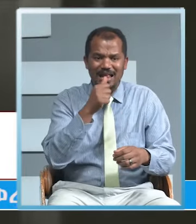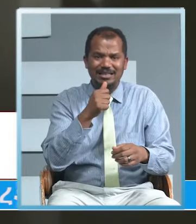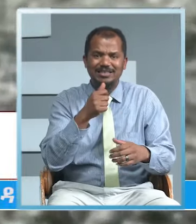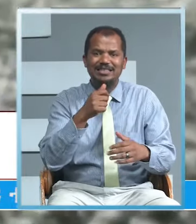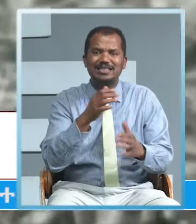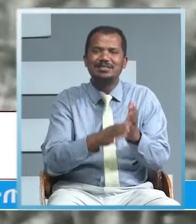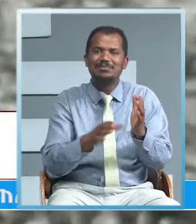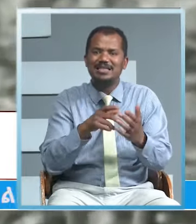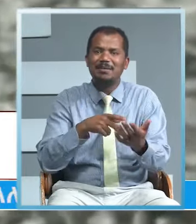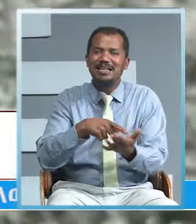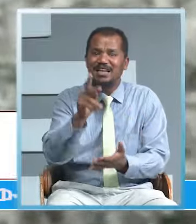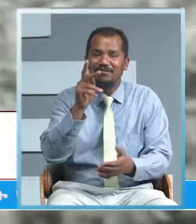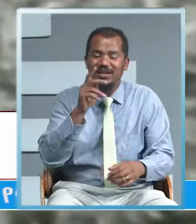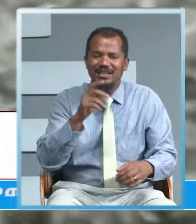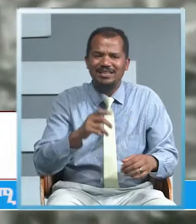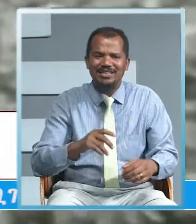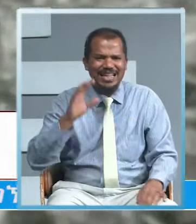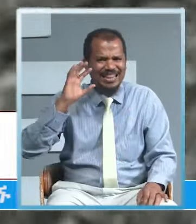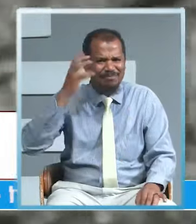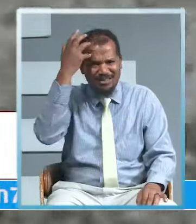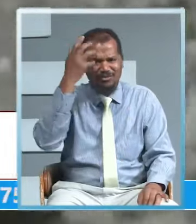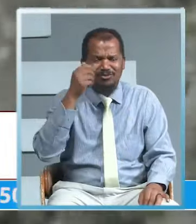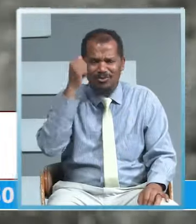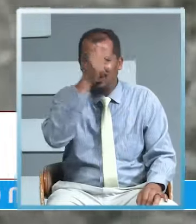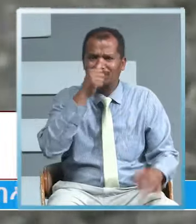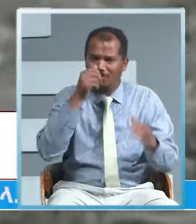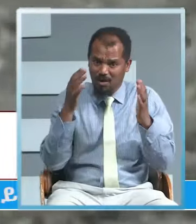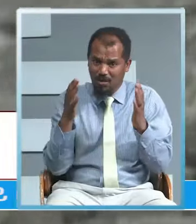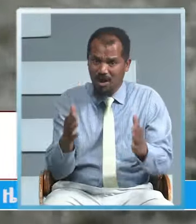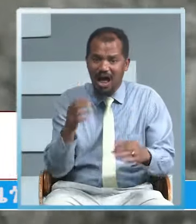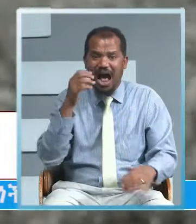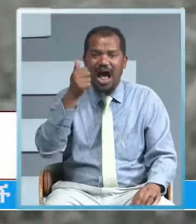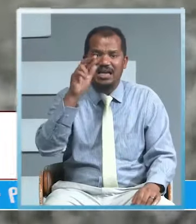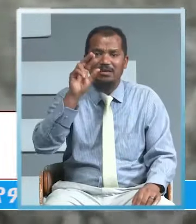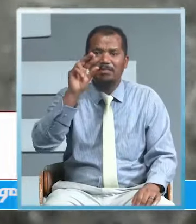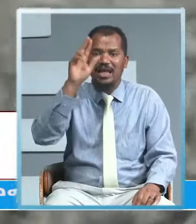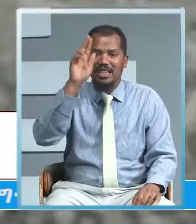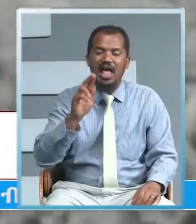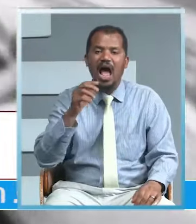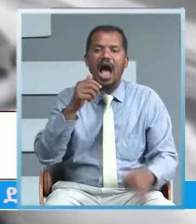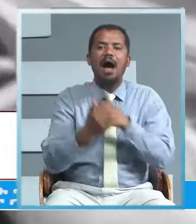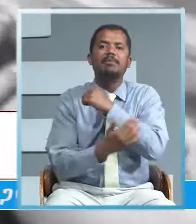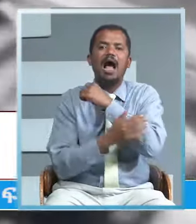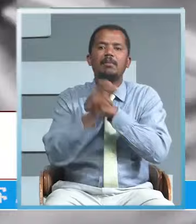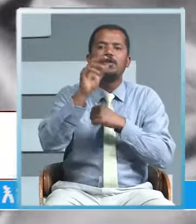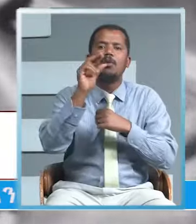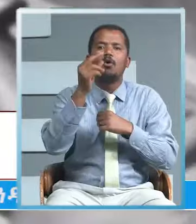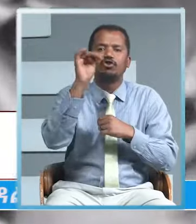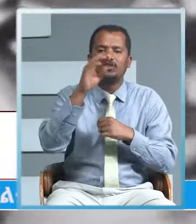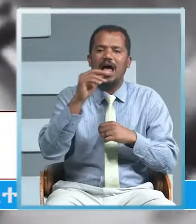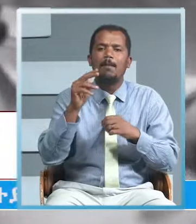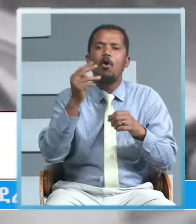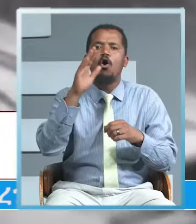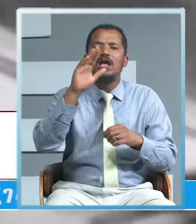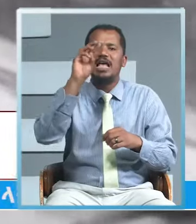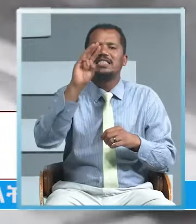ለማስገበር ባደረገው ወረራ የተበሳጩት ኢትዮጵያውያኑ አርበኞች አብርሃ ደቦጭና ሞገስ